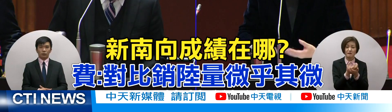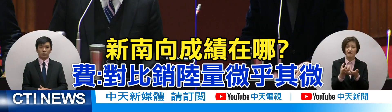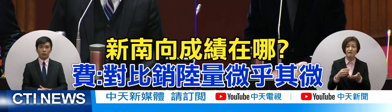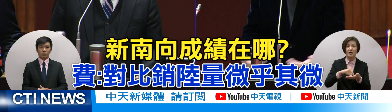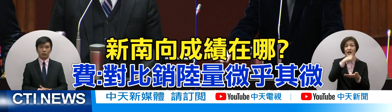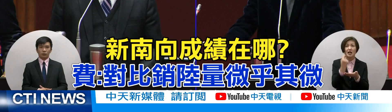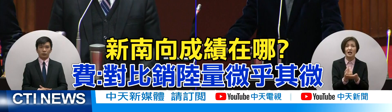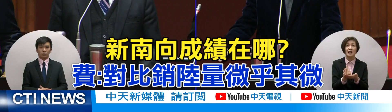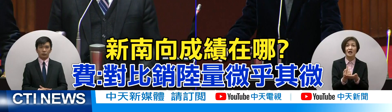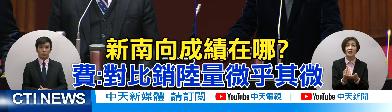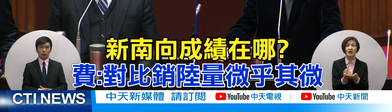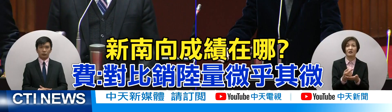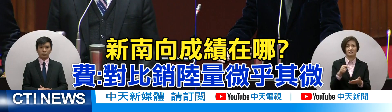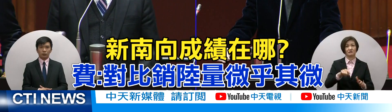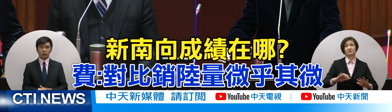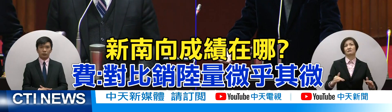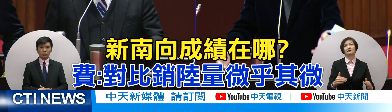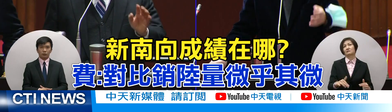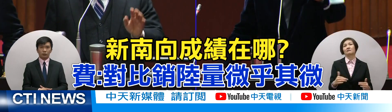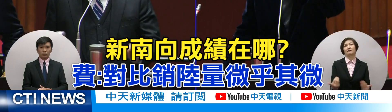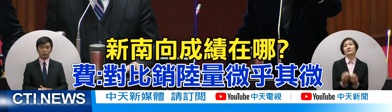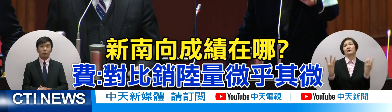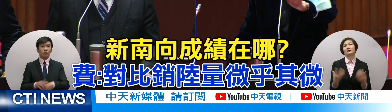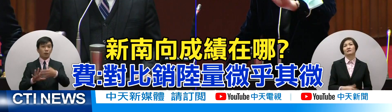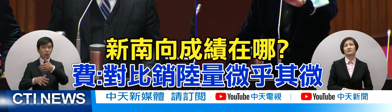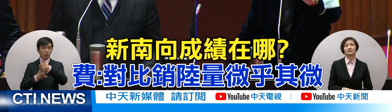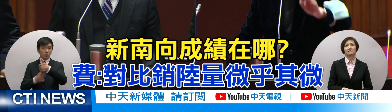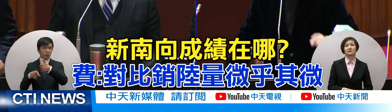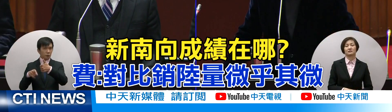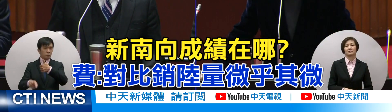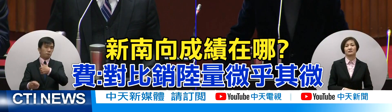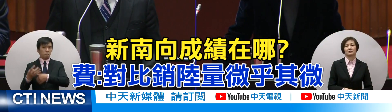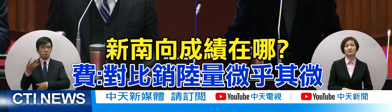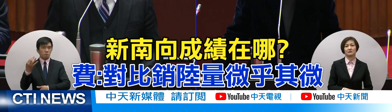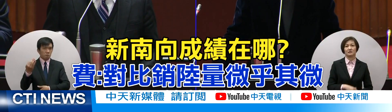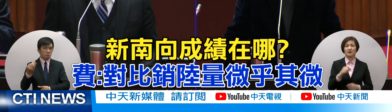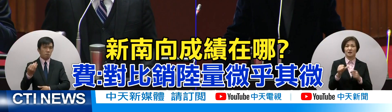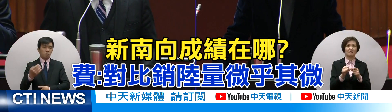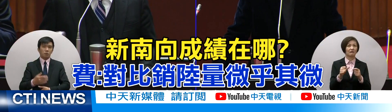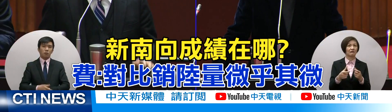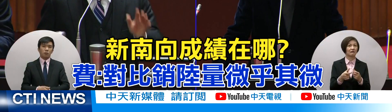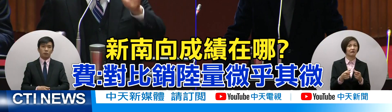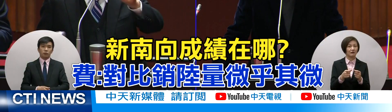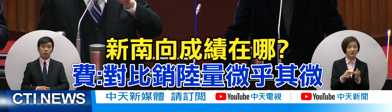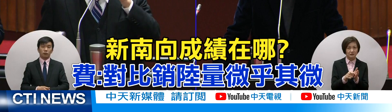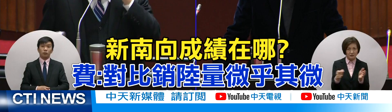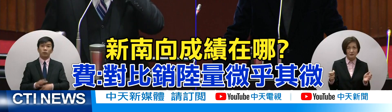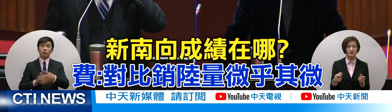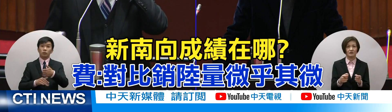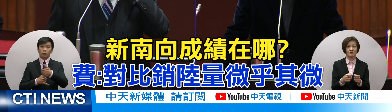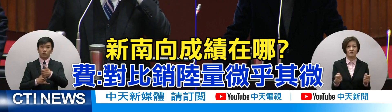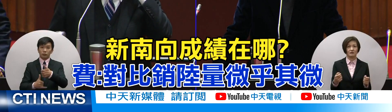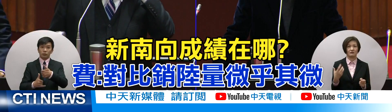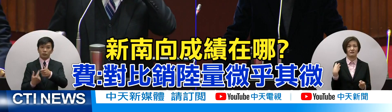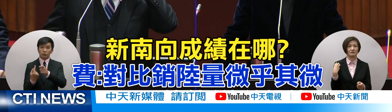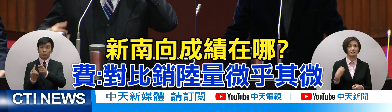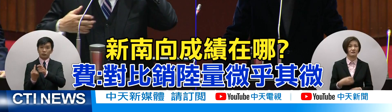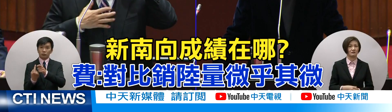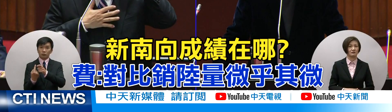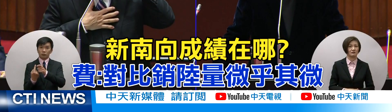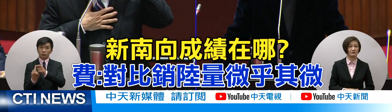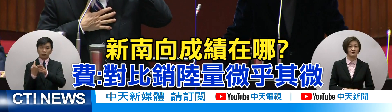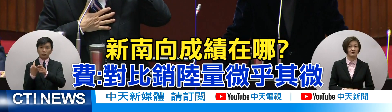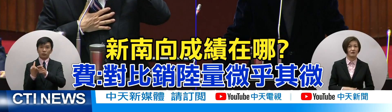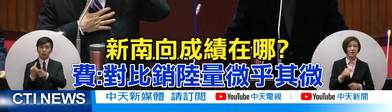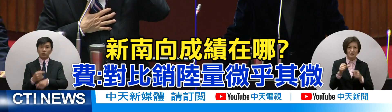子里，今天的结果就是这样子啊。 我们这个数字 五年没有改变呢、欸。 我们去年 是这样，这个 五